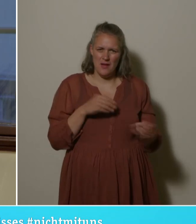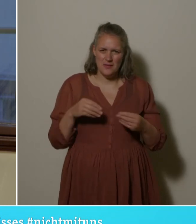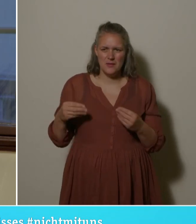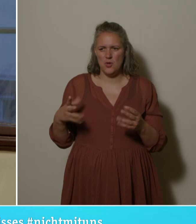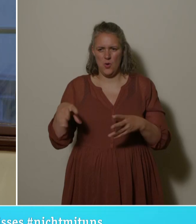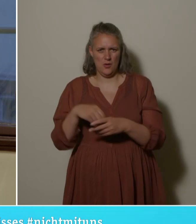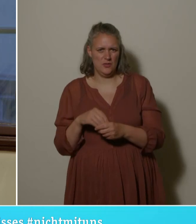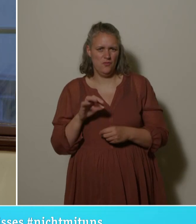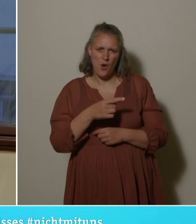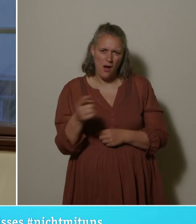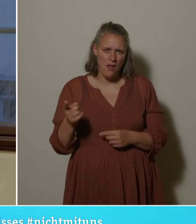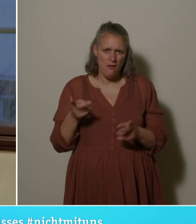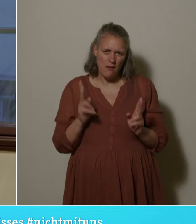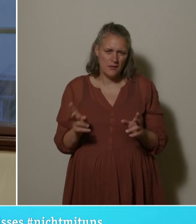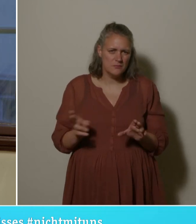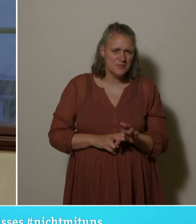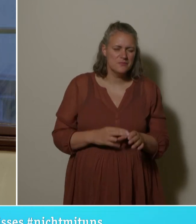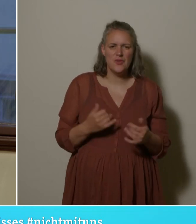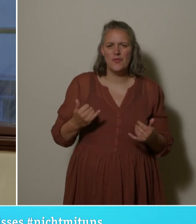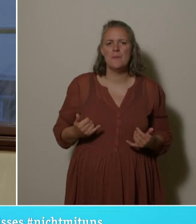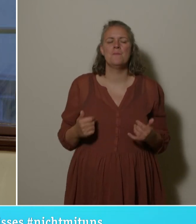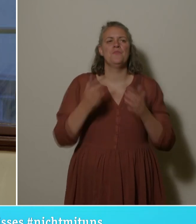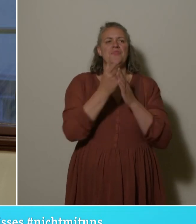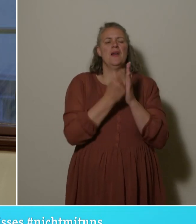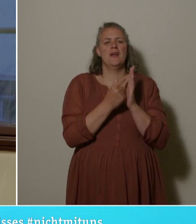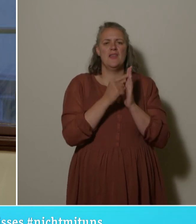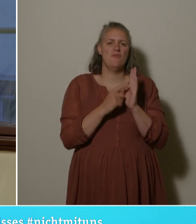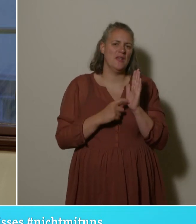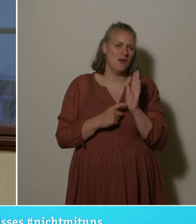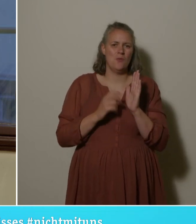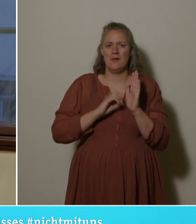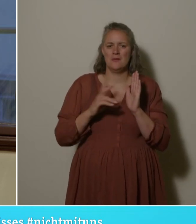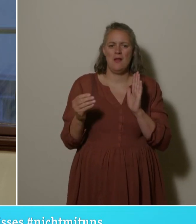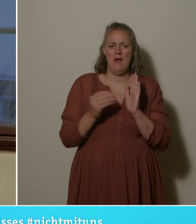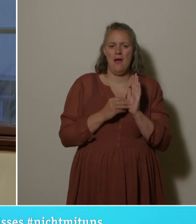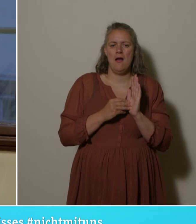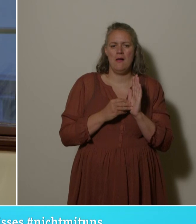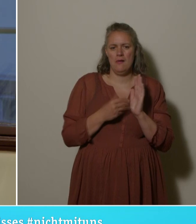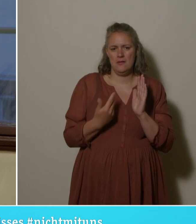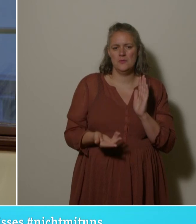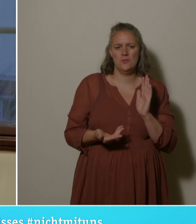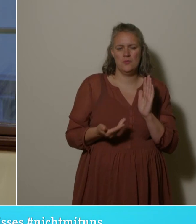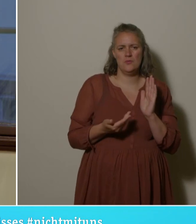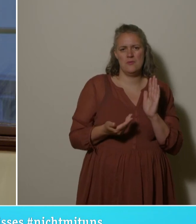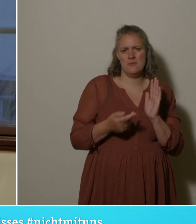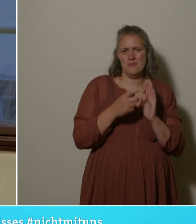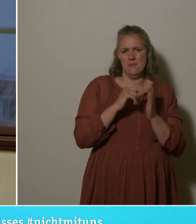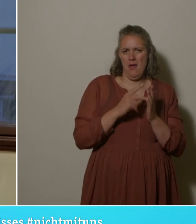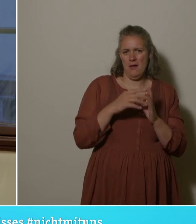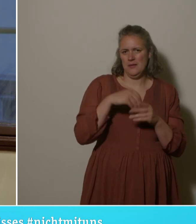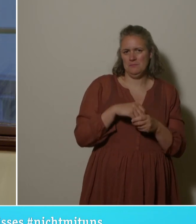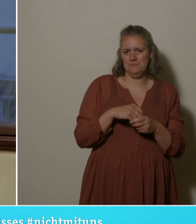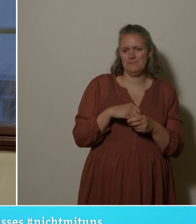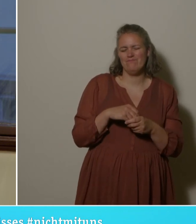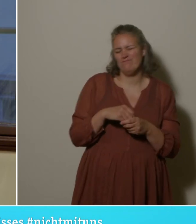und inklusiv gestaltet werden soll. Aber das ist in diesen Tarifbedingungen ärgerlicherweise genauso fortgesehen. Deswegen wird es diese